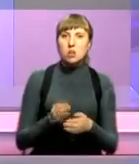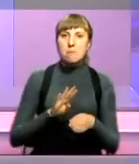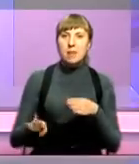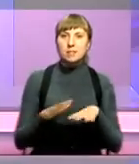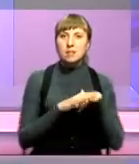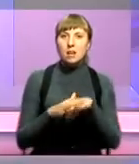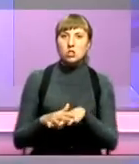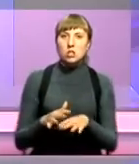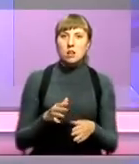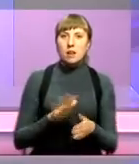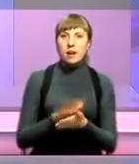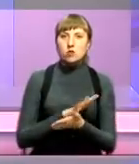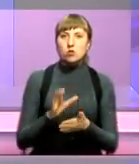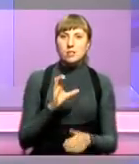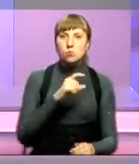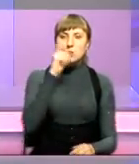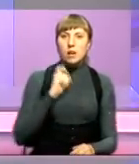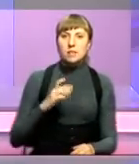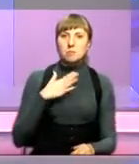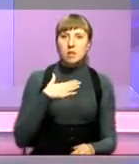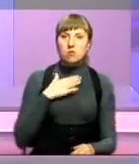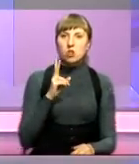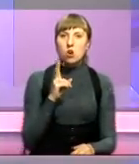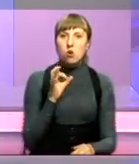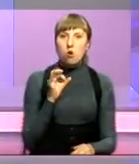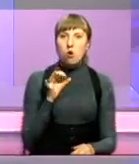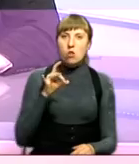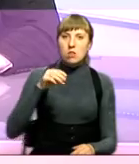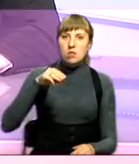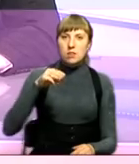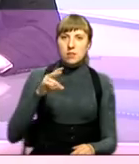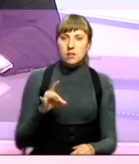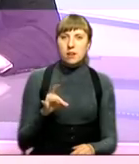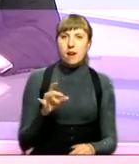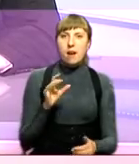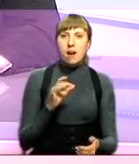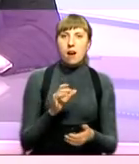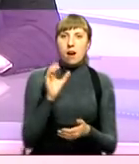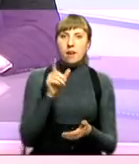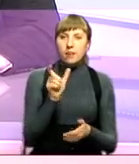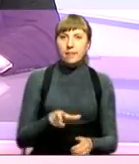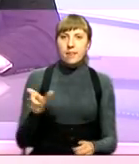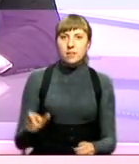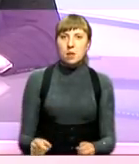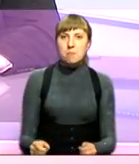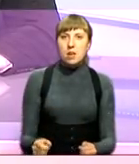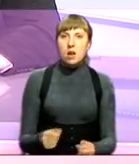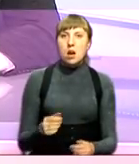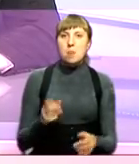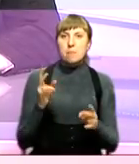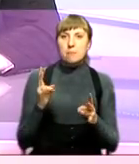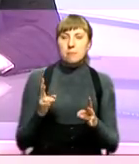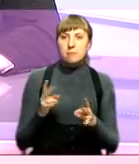расчеты с украинскими нашими контрагентами. Беда большая. Большая почему? Во-первых, потому что